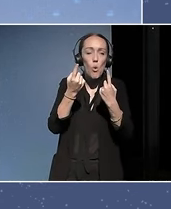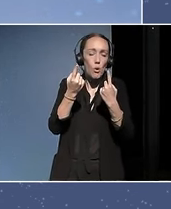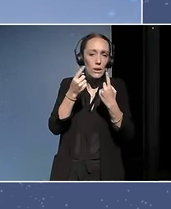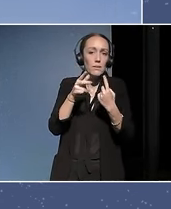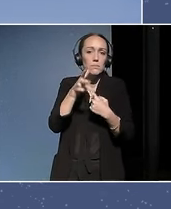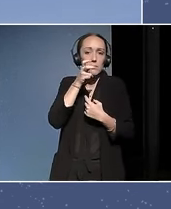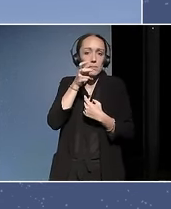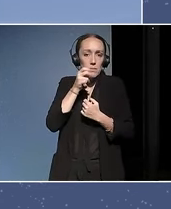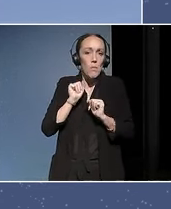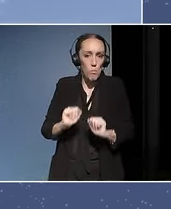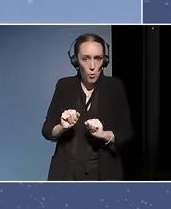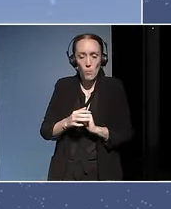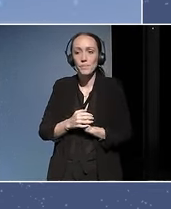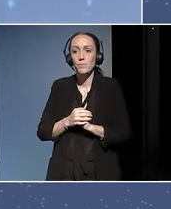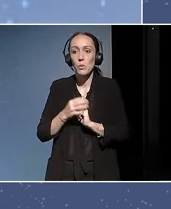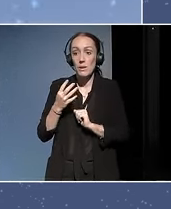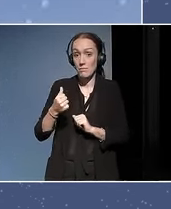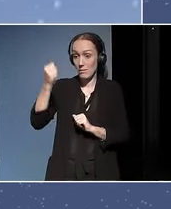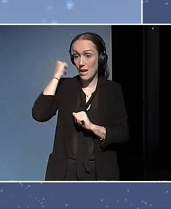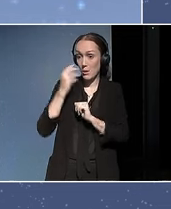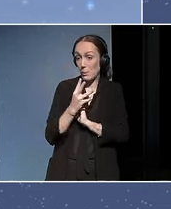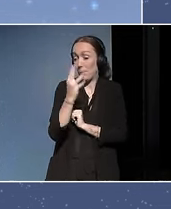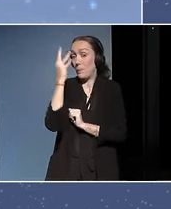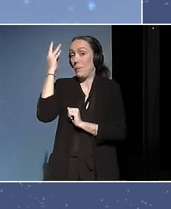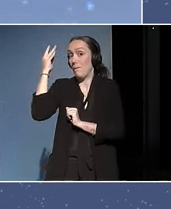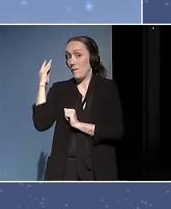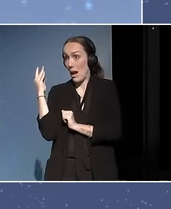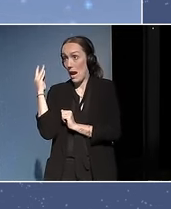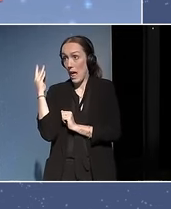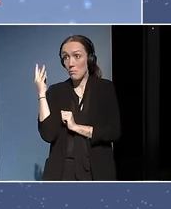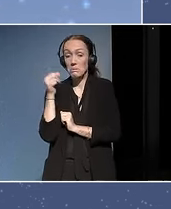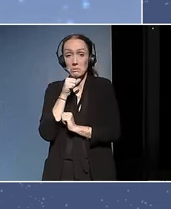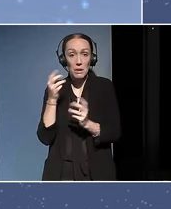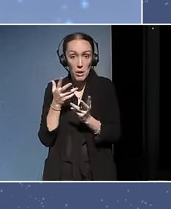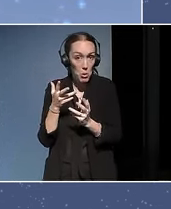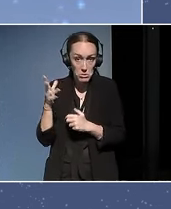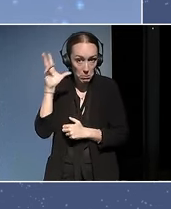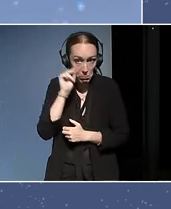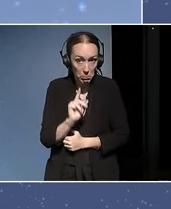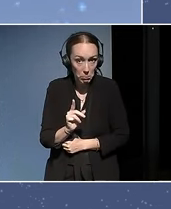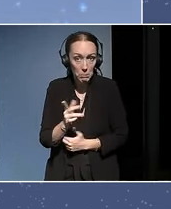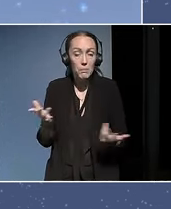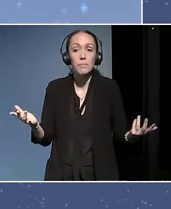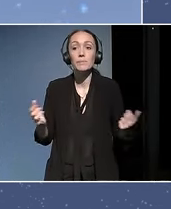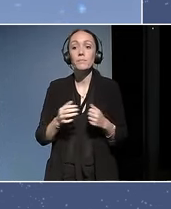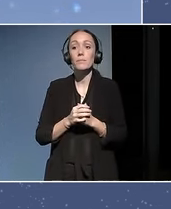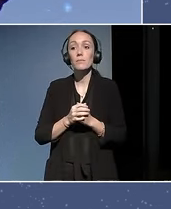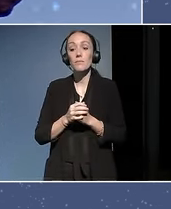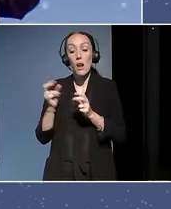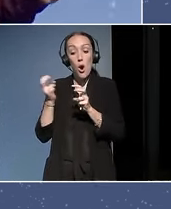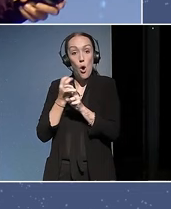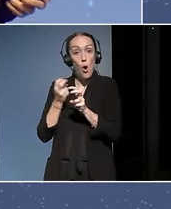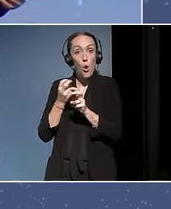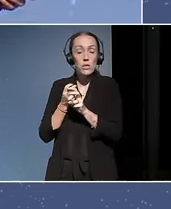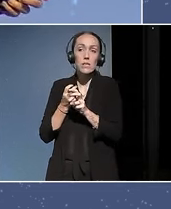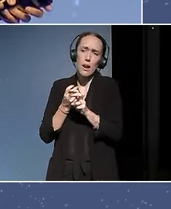condizioni una vela sulla schiena che non si capisce bene a cosa servisse formata da ossa se vogliamo